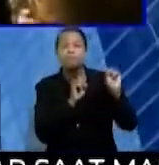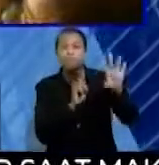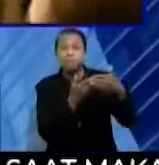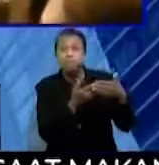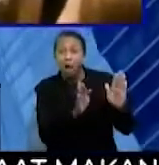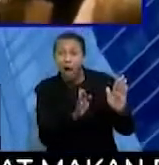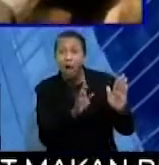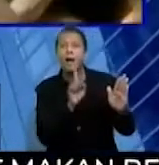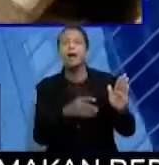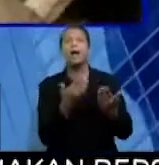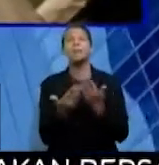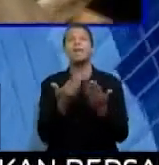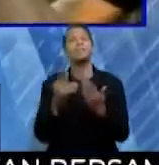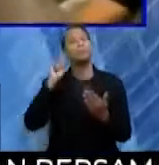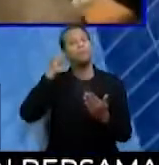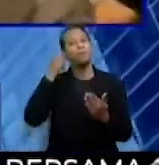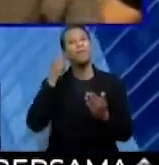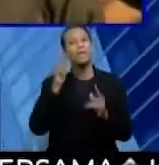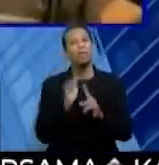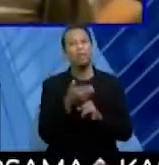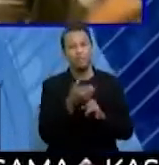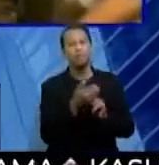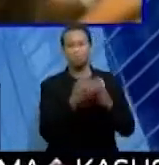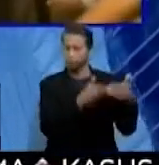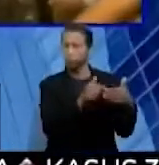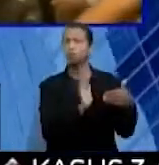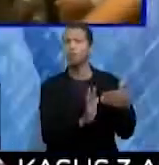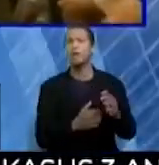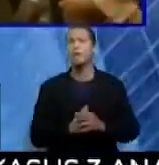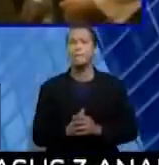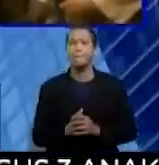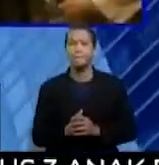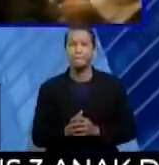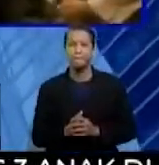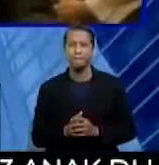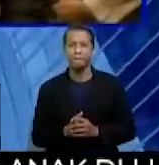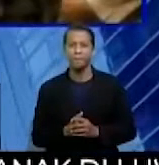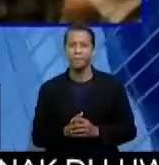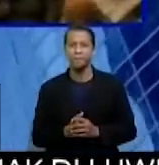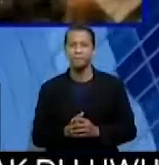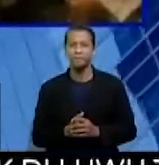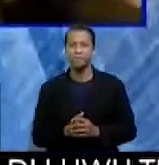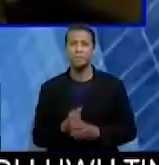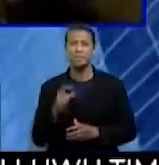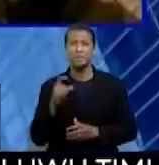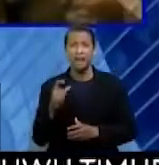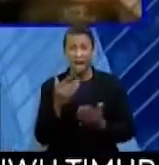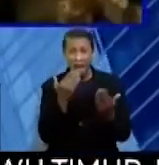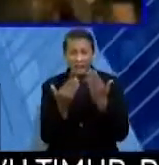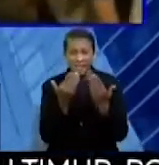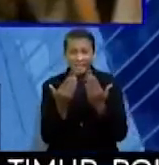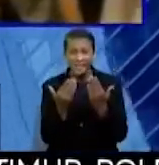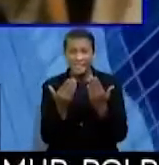berhasil dilaksanakan. Nah, ini yang kita terus komunikasikan, metode screening Peduli Lindungi di bioskop agar masyarakat juga